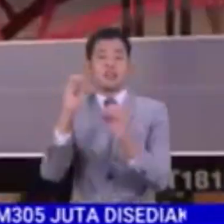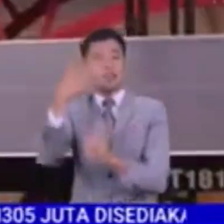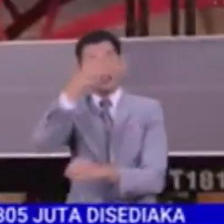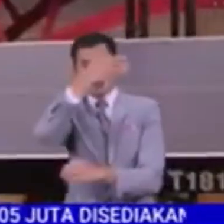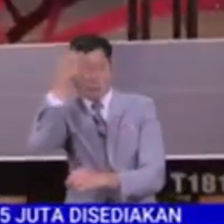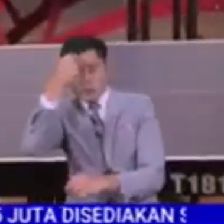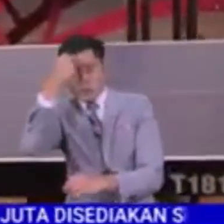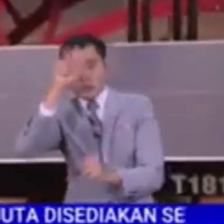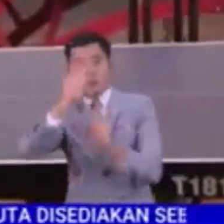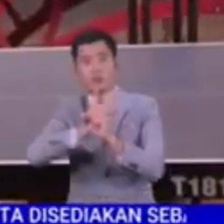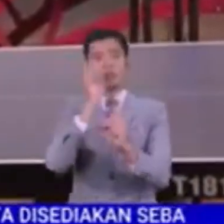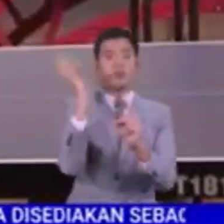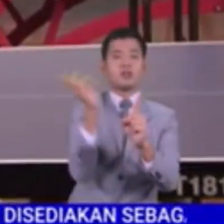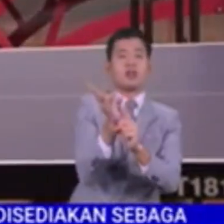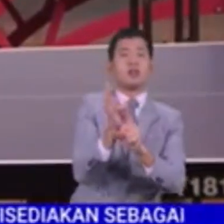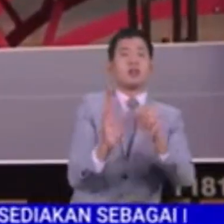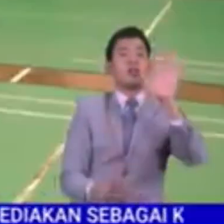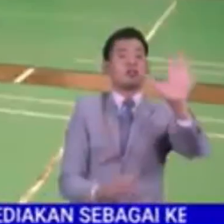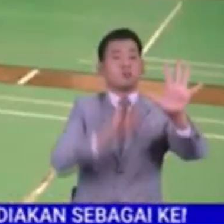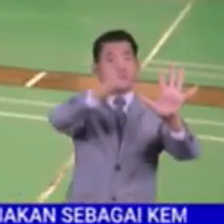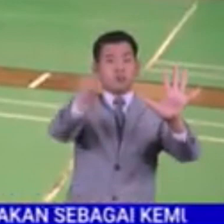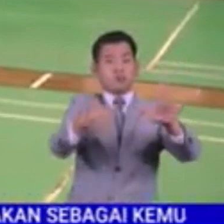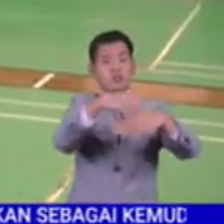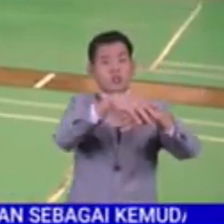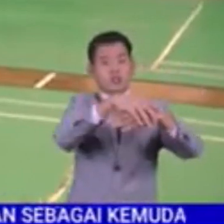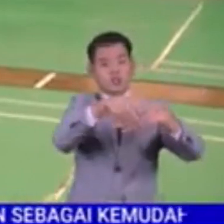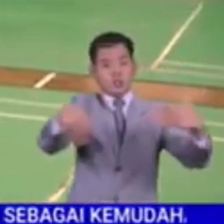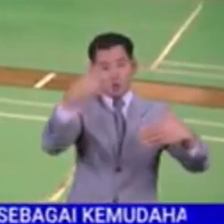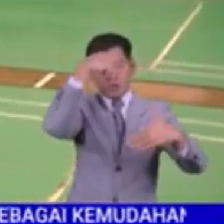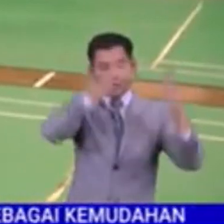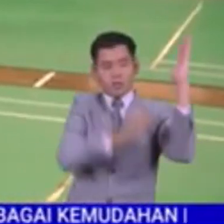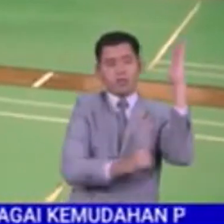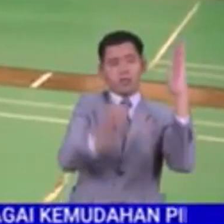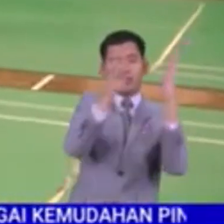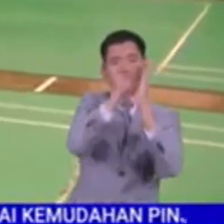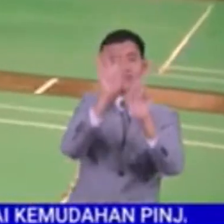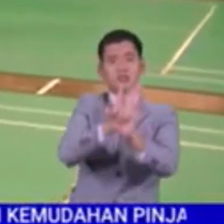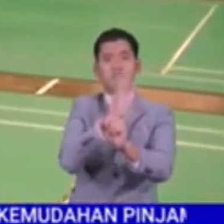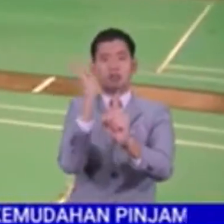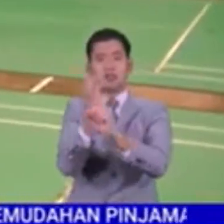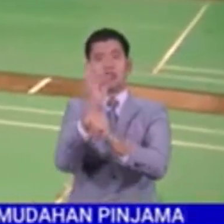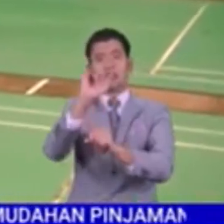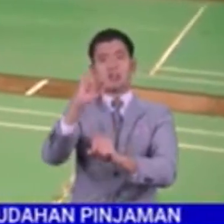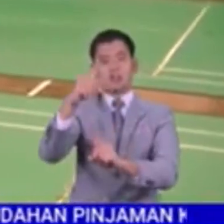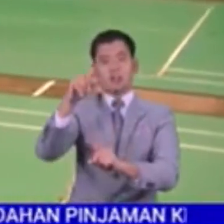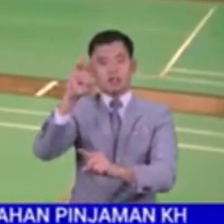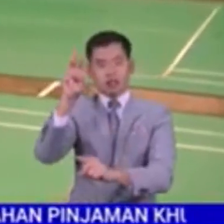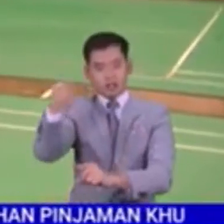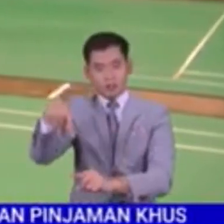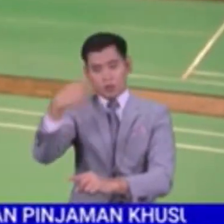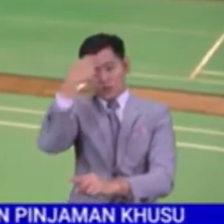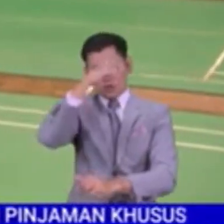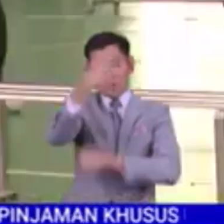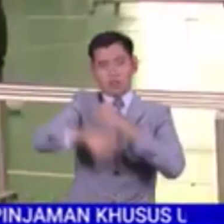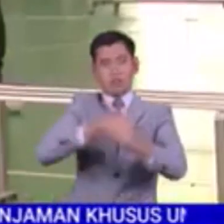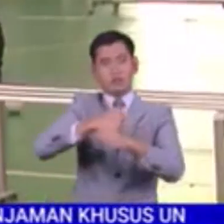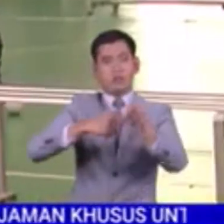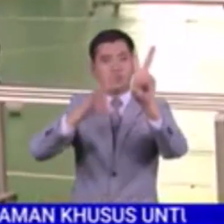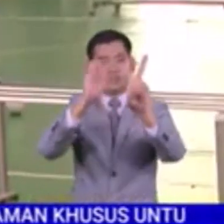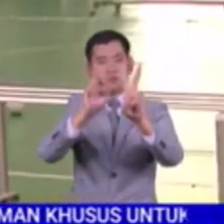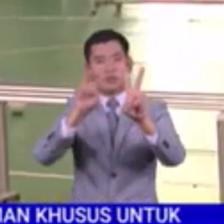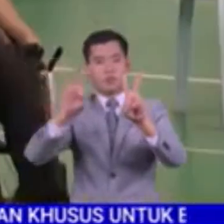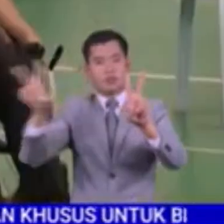atlet menelusi peruntukkan 5 juta Ringgit kepada Yayasan kebajikan atlet kebangsaan yakin untuk tahun 2023